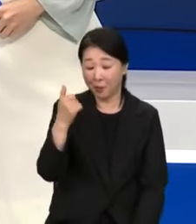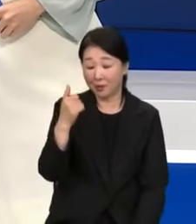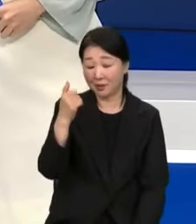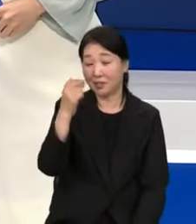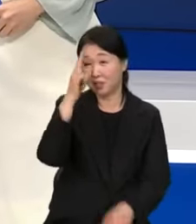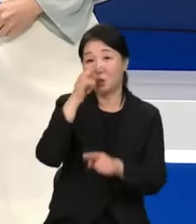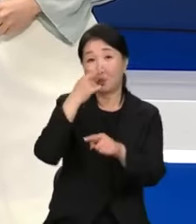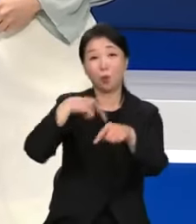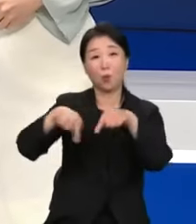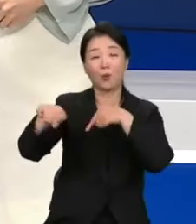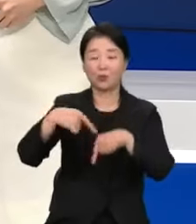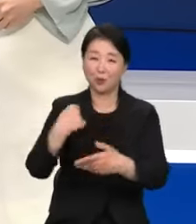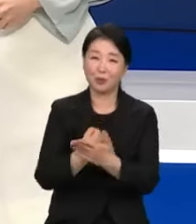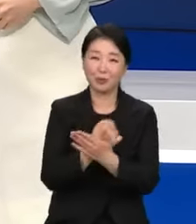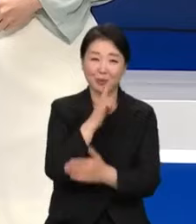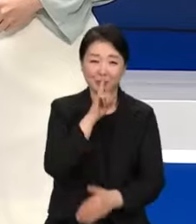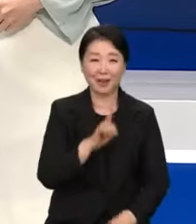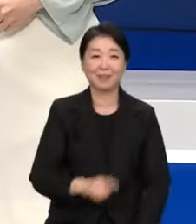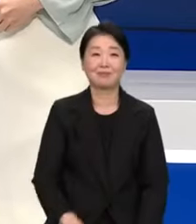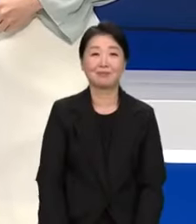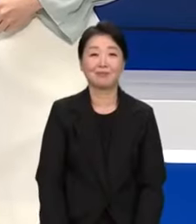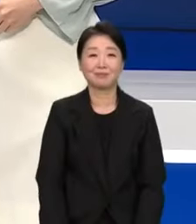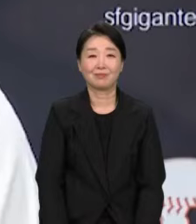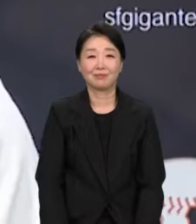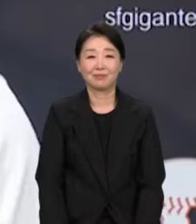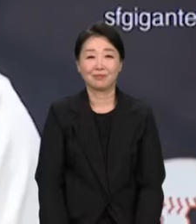이종범 코치는 조금 섭섭했겠는데요.